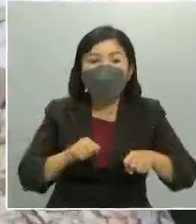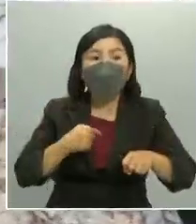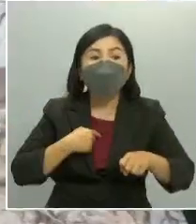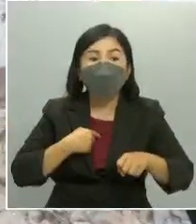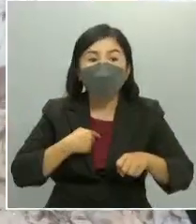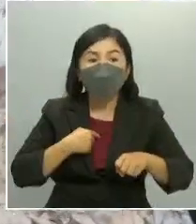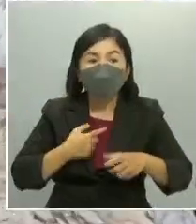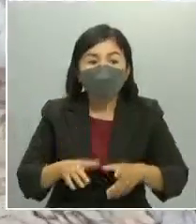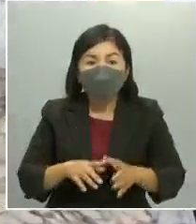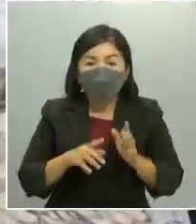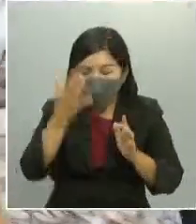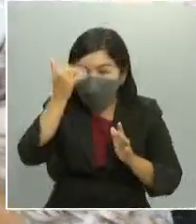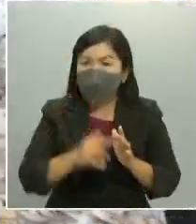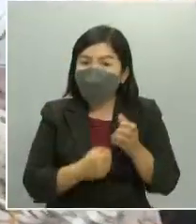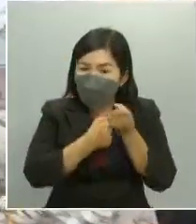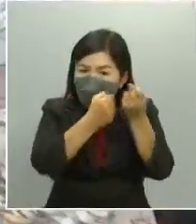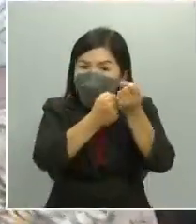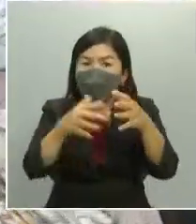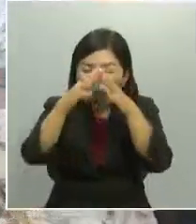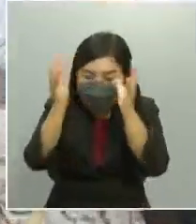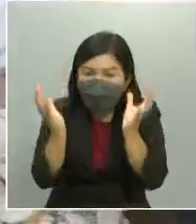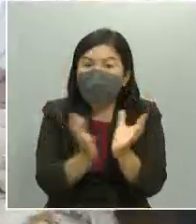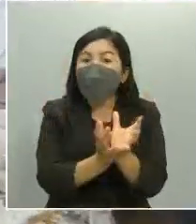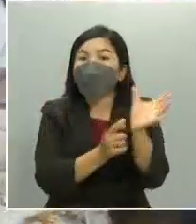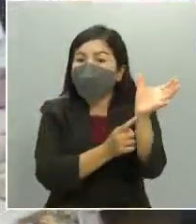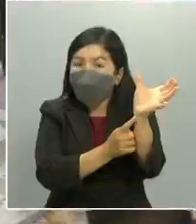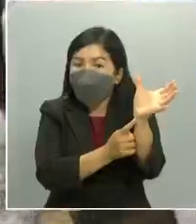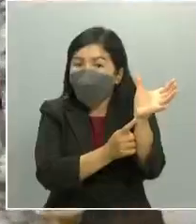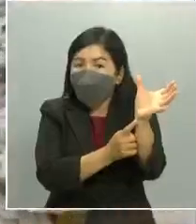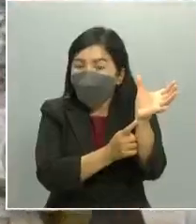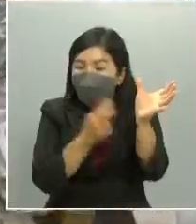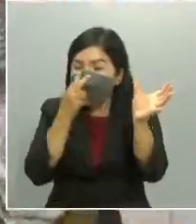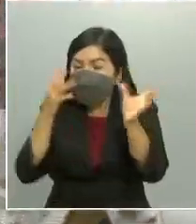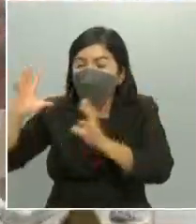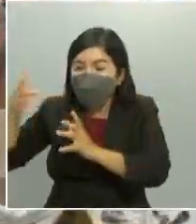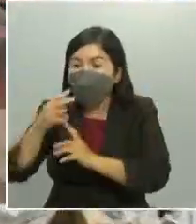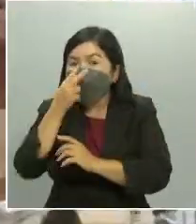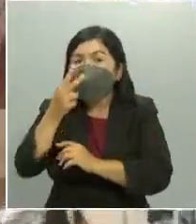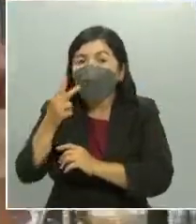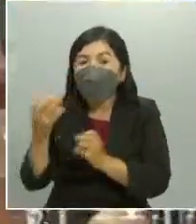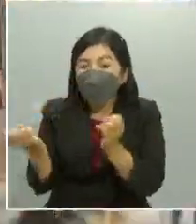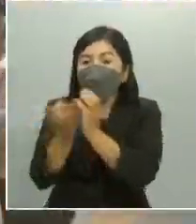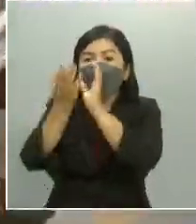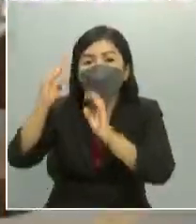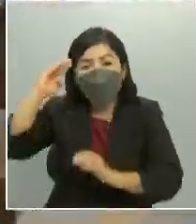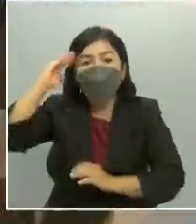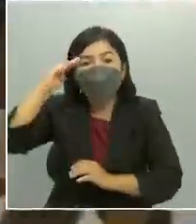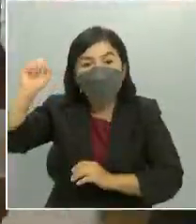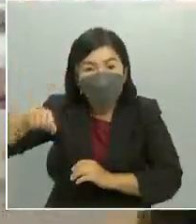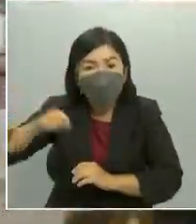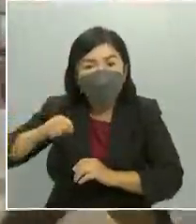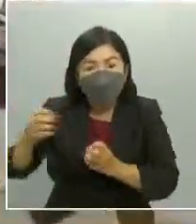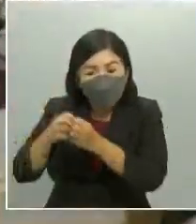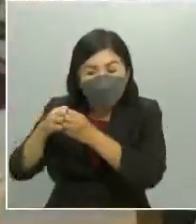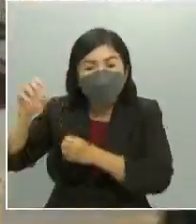งานที่เราแก้วลูกโป่งมันว่านานเนี้ยเพราะคนเห็นว่ามันเป็นไทยความนั้นคนแบบหรือยังไง